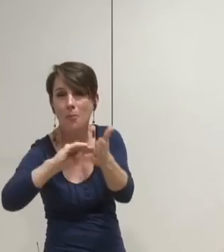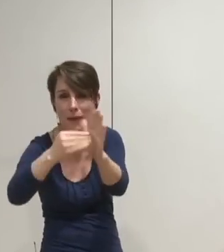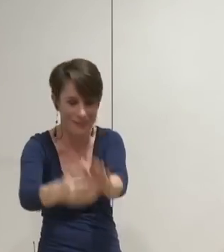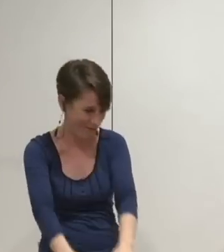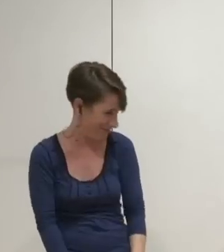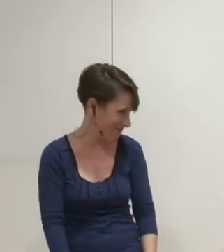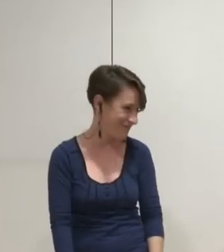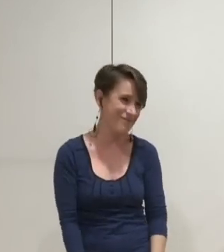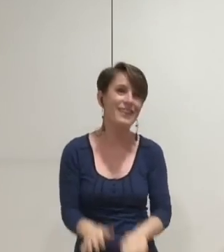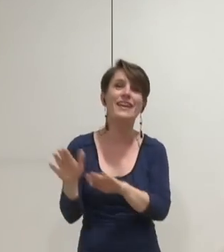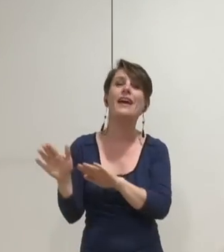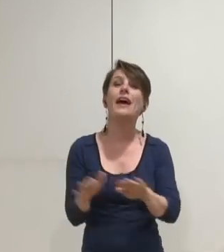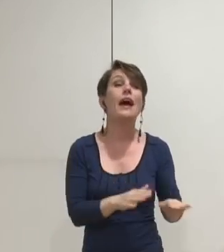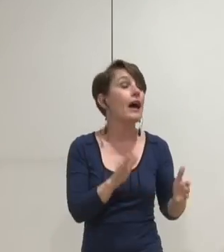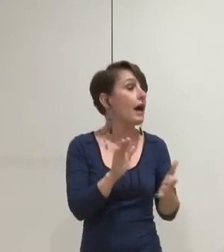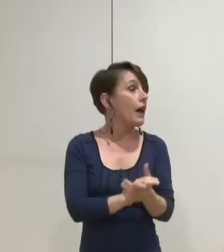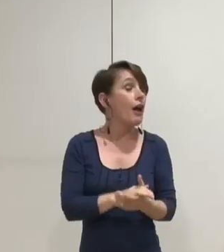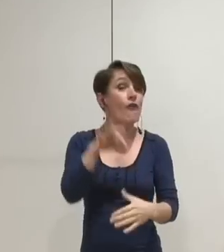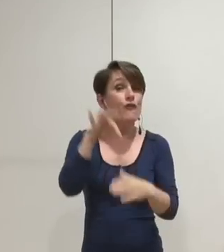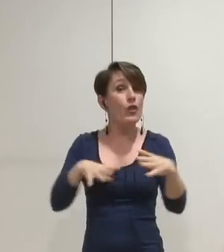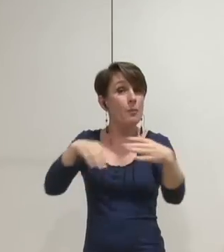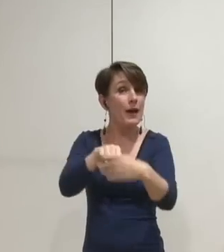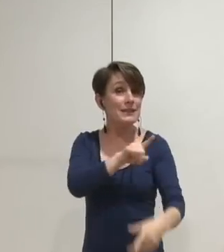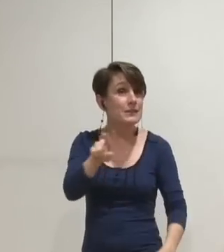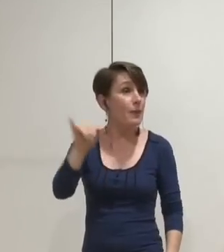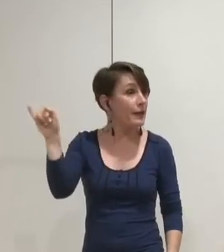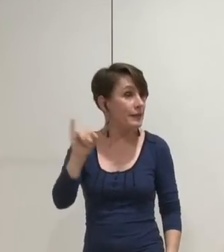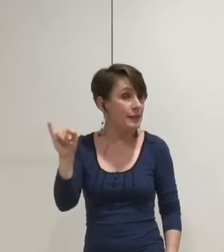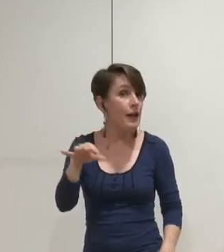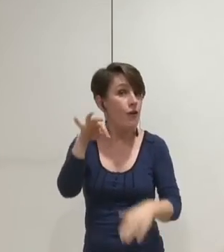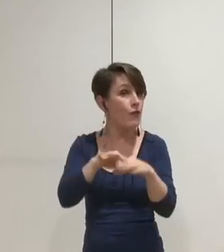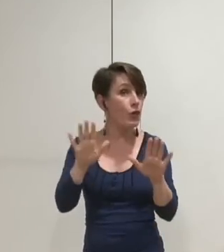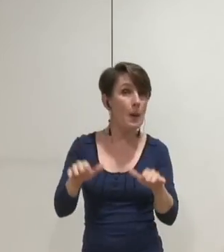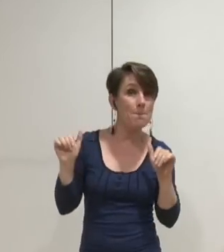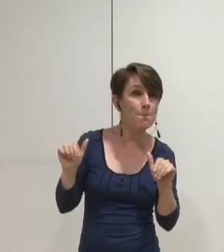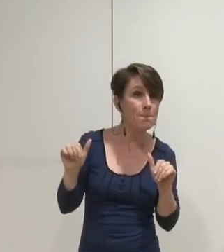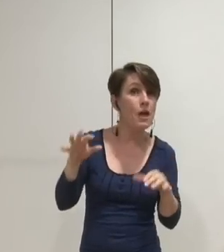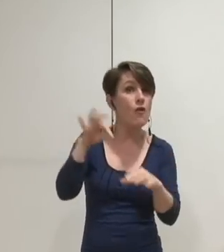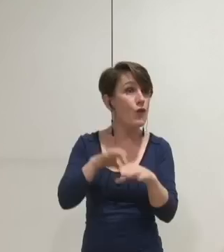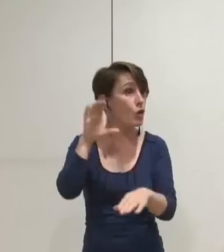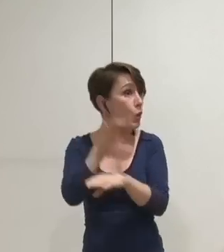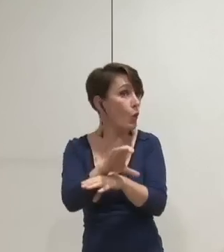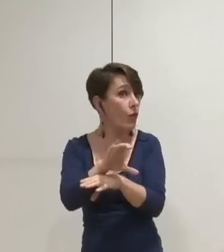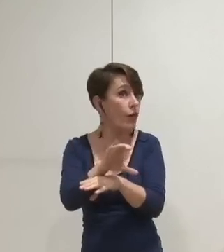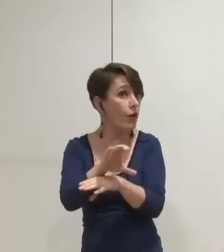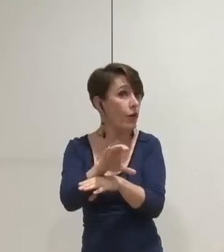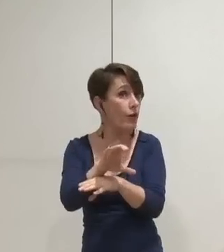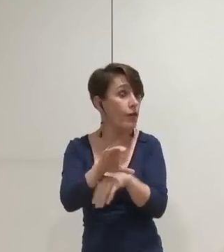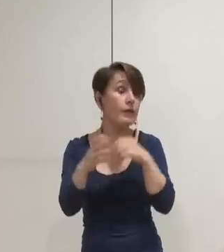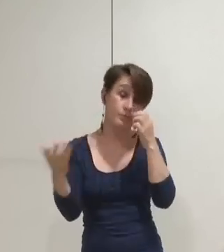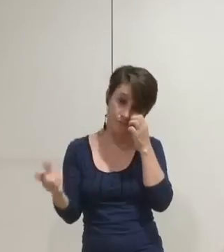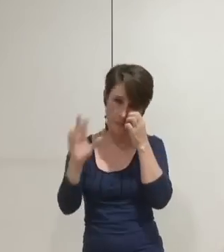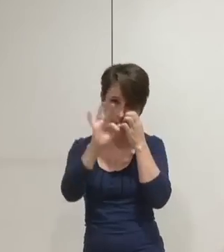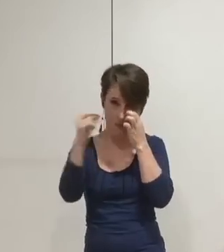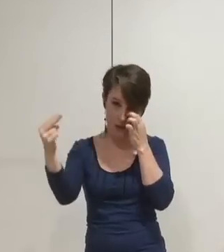qui ne prend pas part au vote qui s'abstient qui est contre donc Front